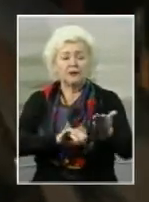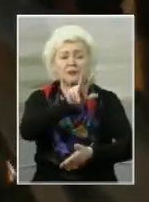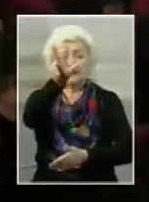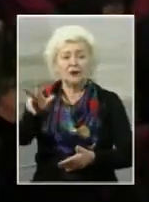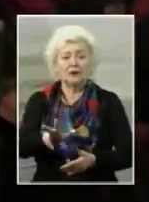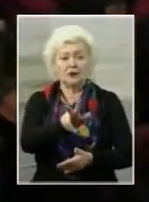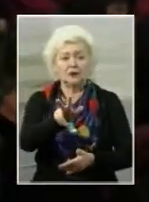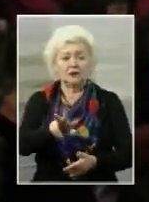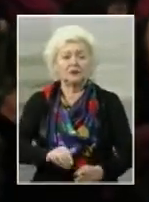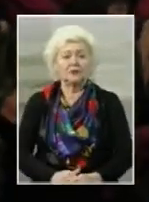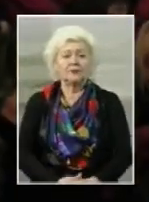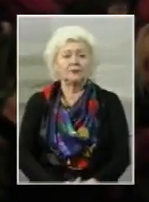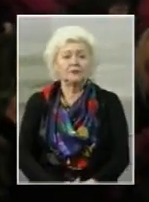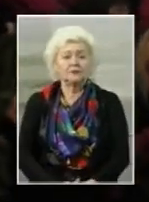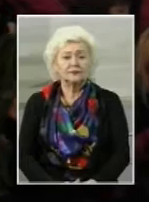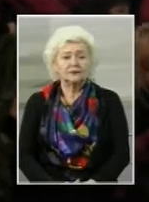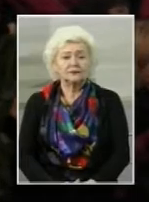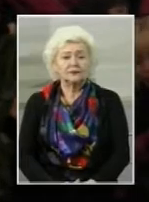3 години.